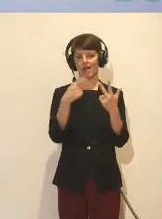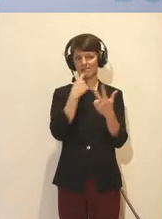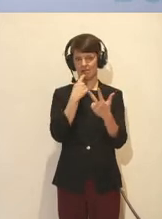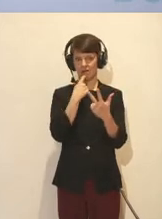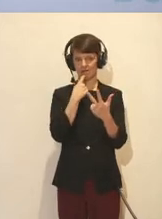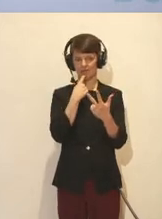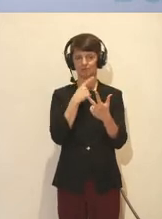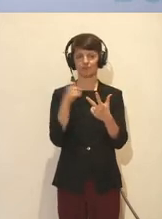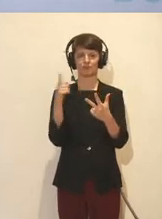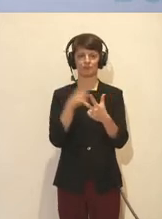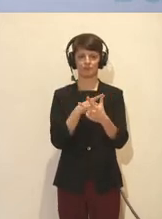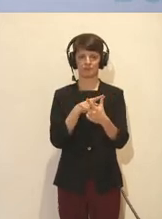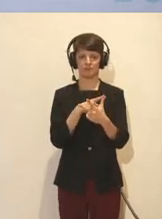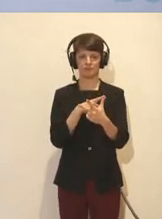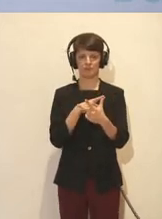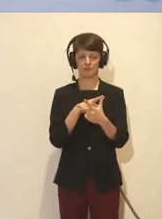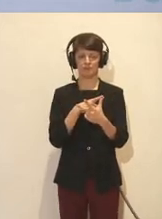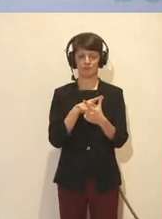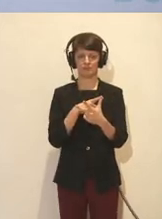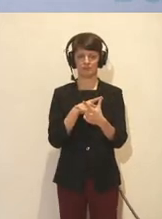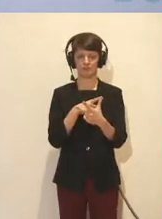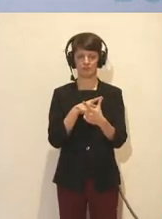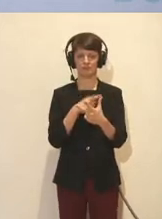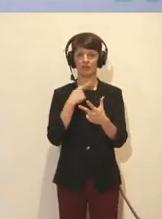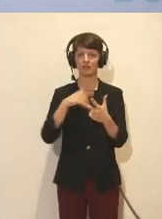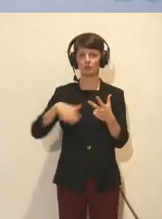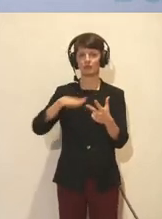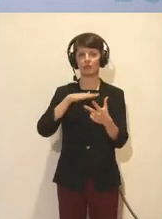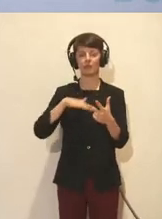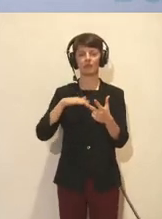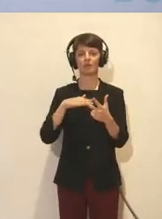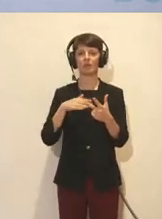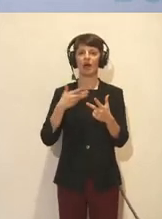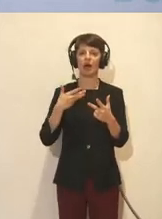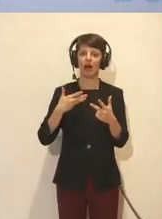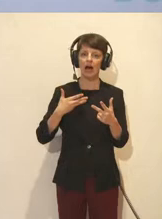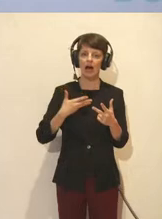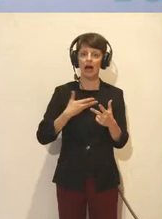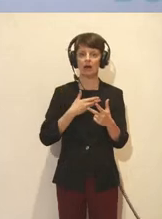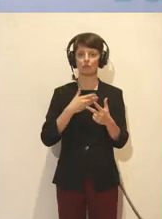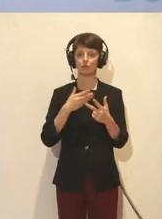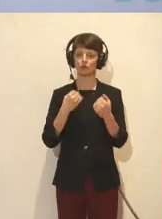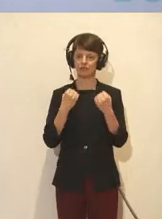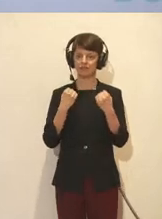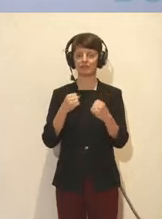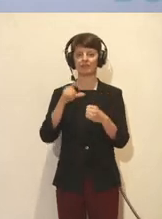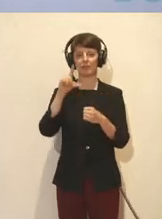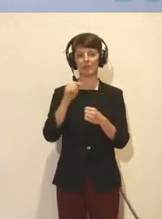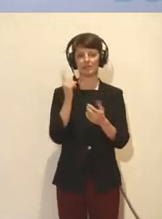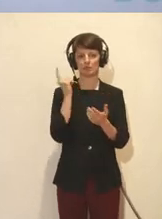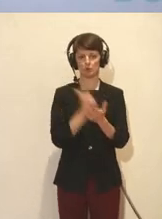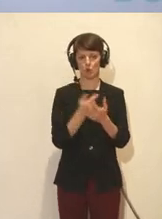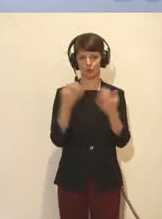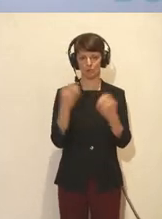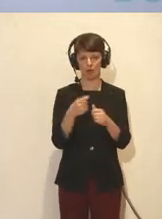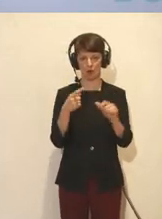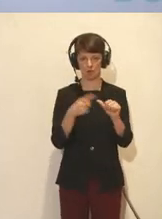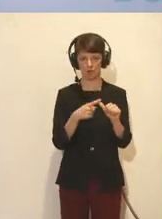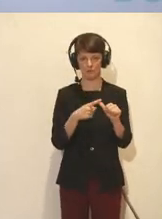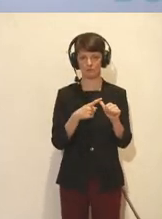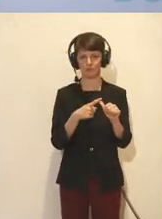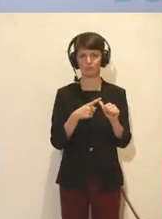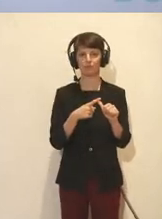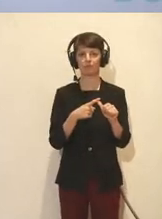dass wir auch in unserem land endlich armutsfeste mindestlöhne brauchen dass wir vor allem aber